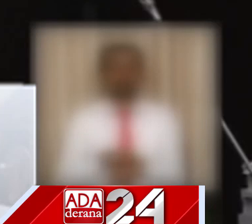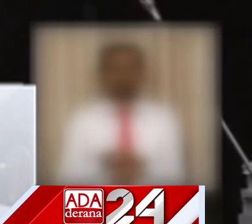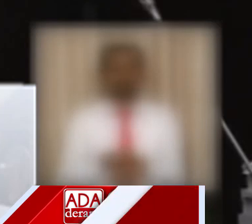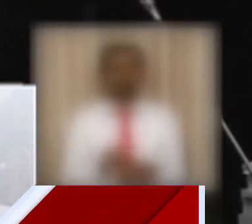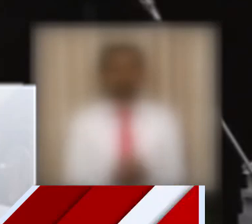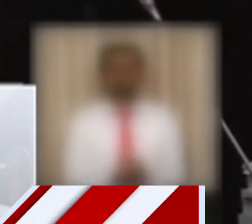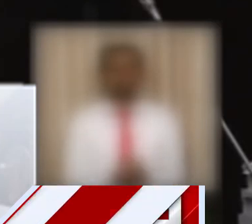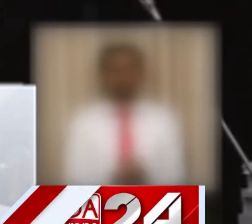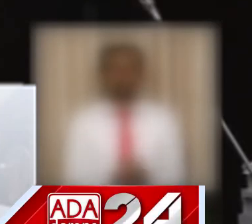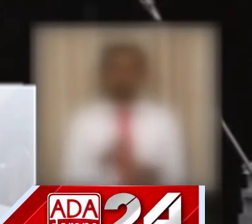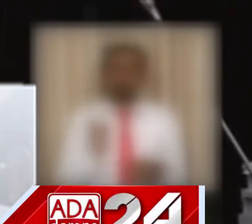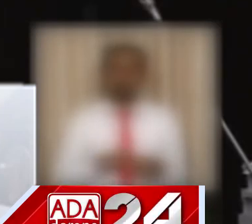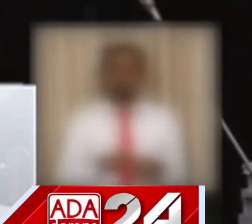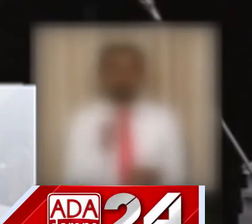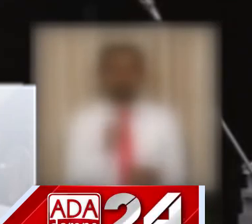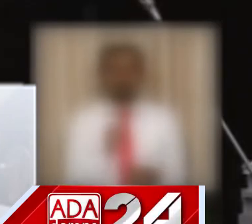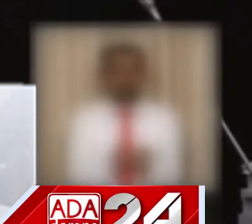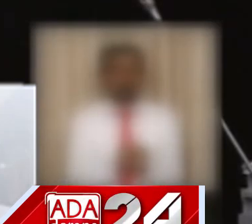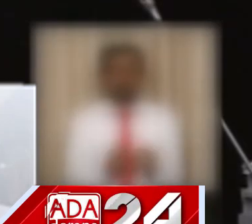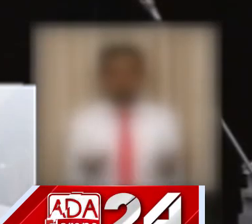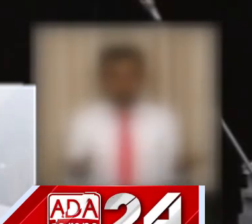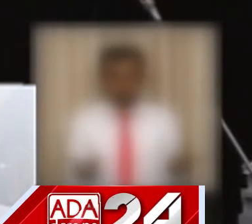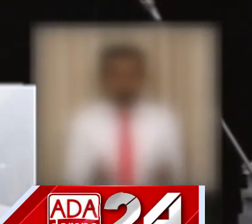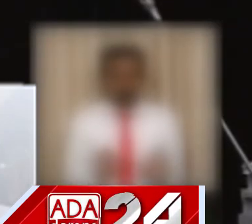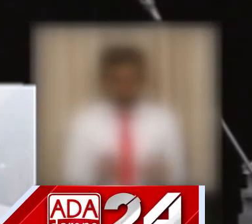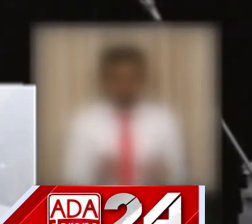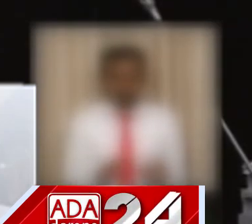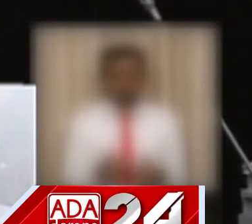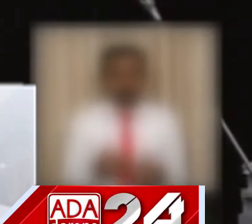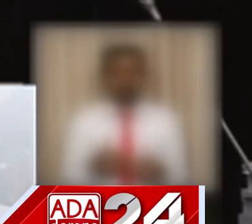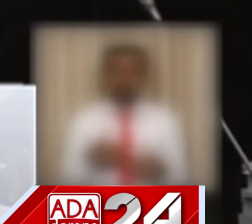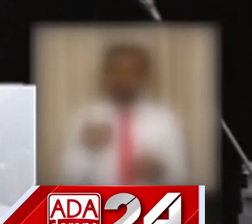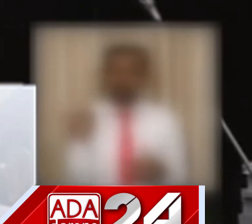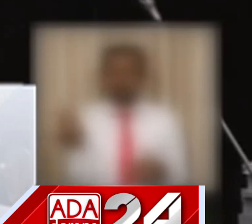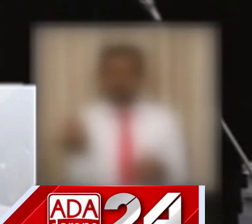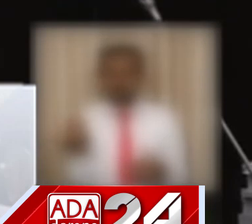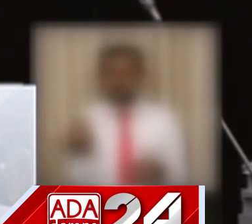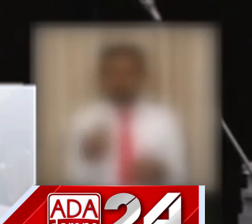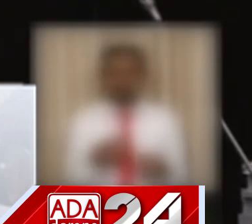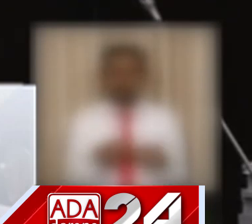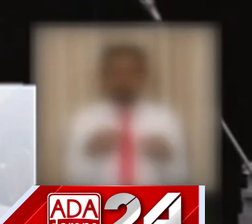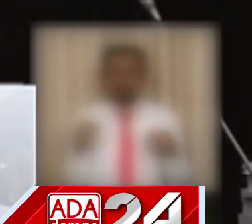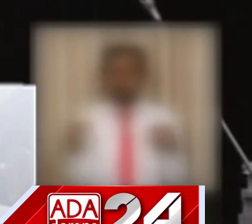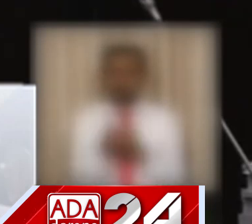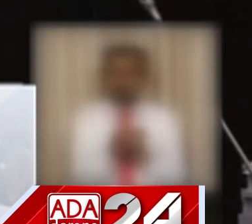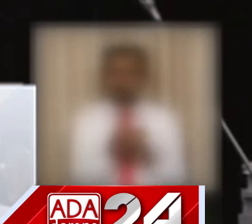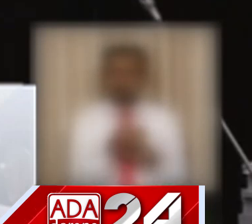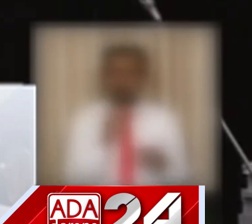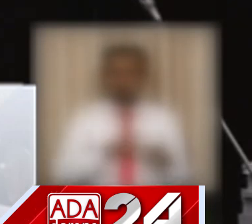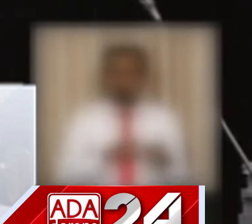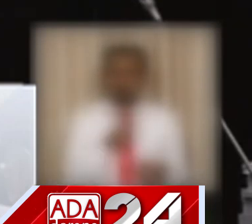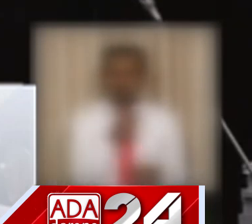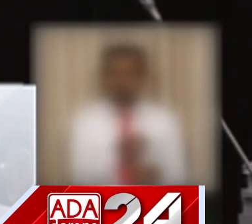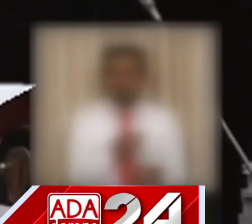මෙතන ඉස්මතු වන ප්‍රශ්නේ තමයි මේක නොසැලකිල්ල පමණක්ද නැත්නම් ඊට වඩා වෙන සැඟවුණු සාධකයක් මේ තුල තියෙනවද